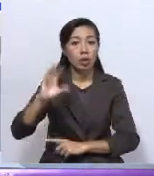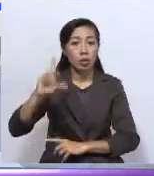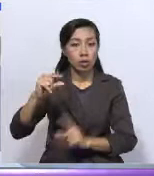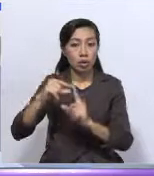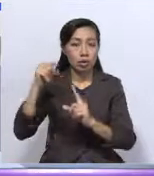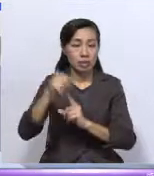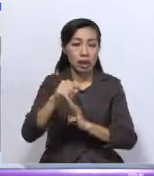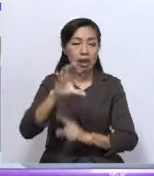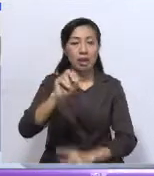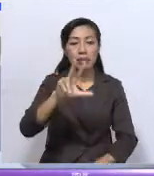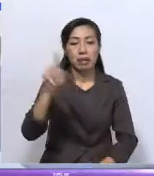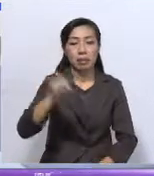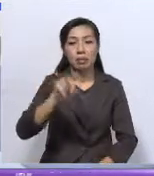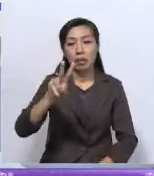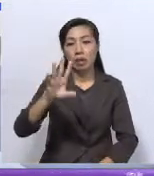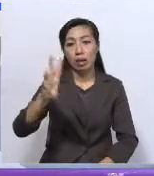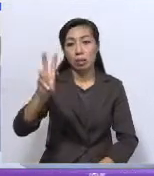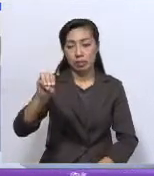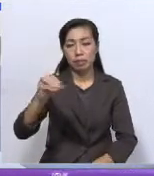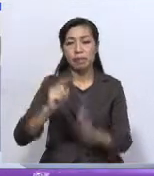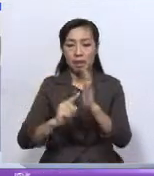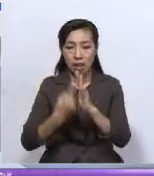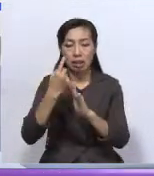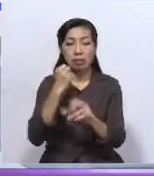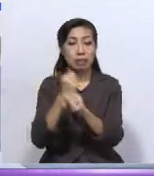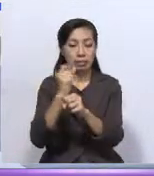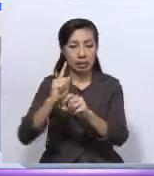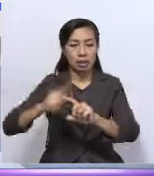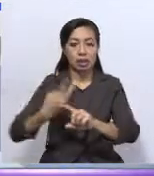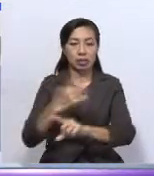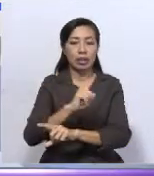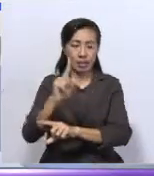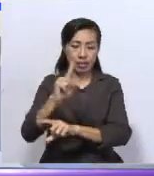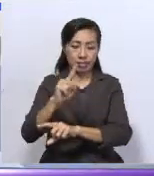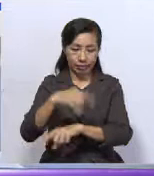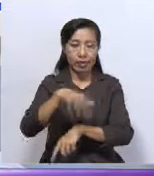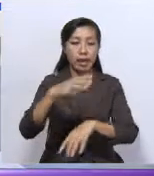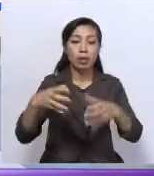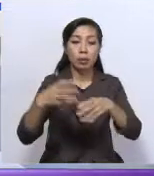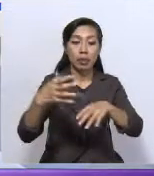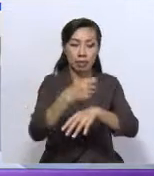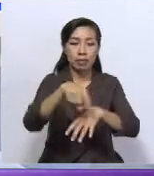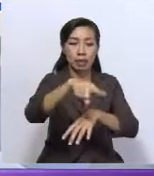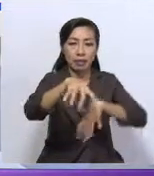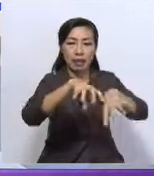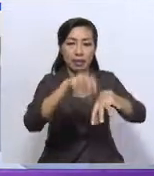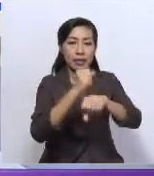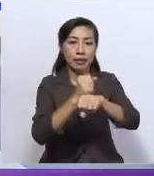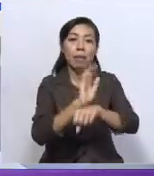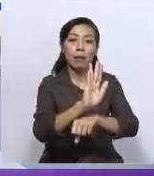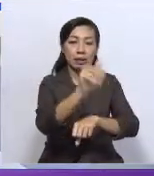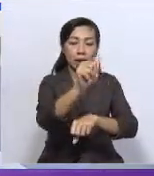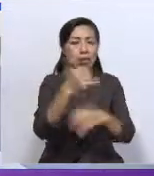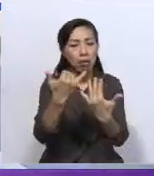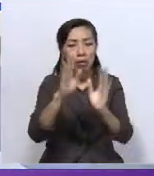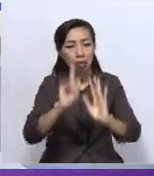ที่53/2560ก็ได้เริ่มดำเนินการได้ในวันที่1เมษายนนี้แล้วค่ะท่าทีของพรรคการเมืองจะเป็นยังไงกันบ้